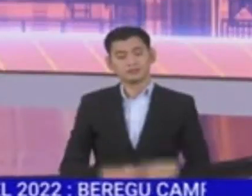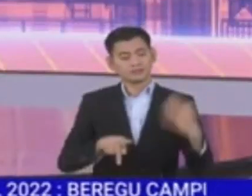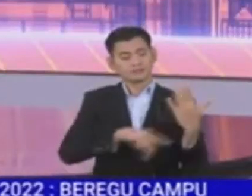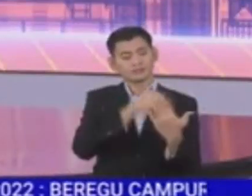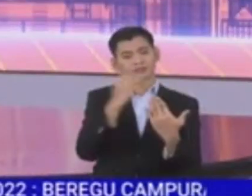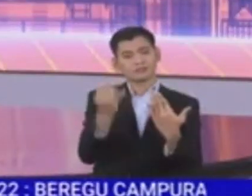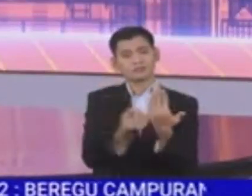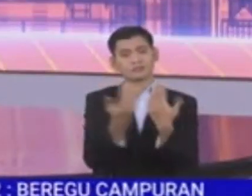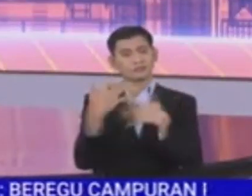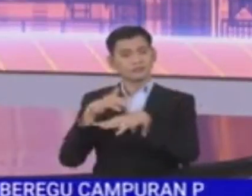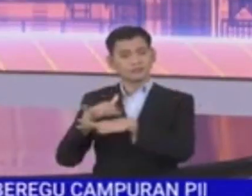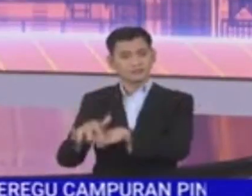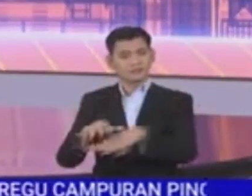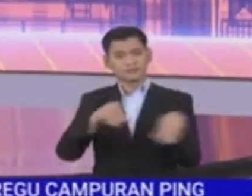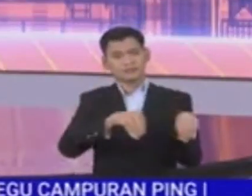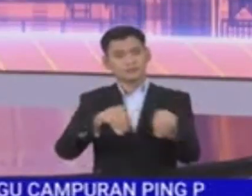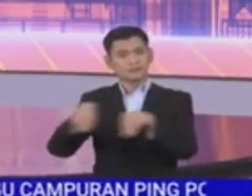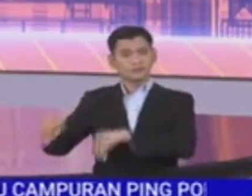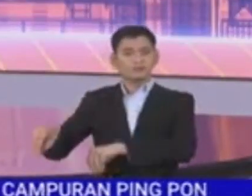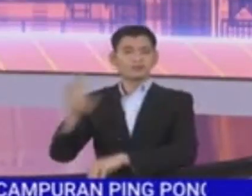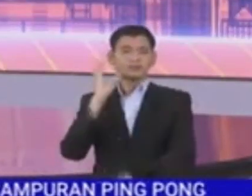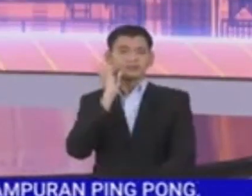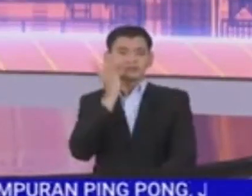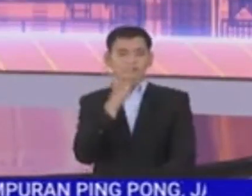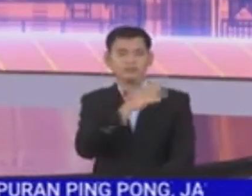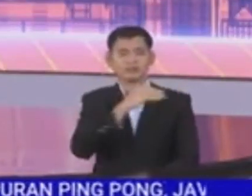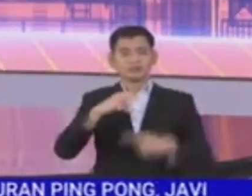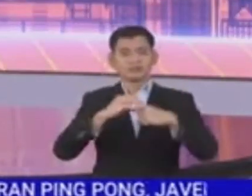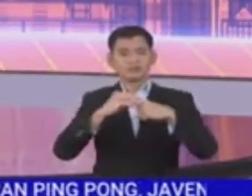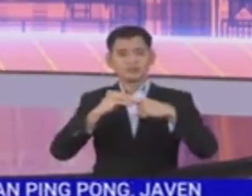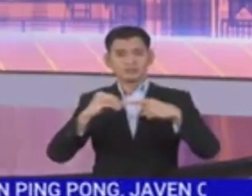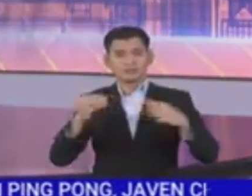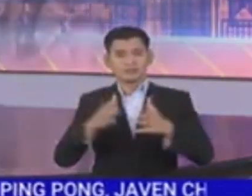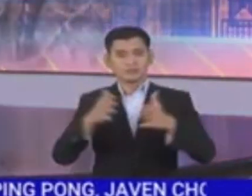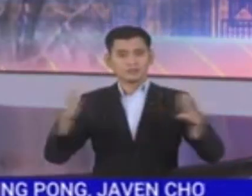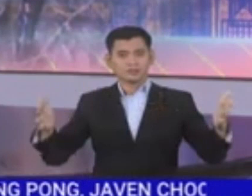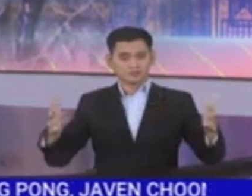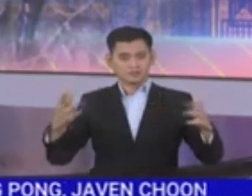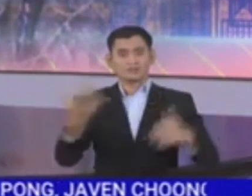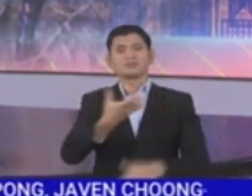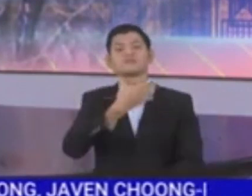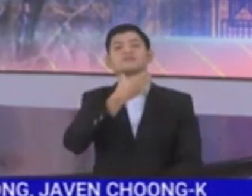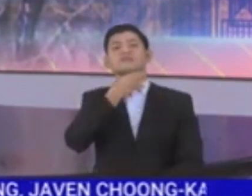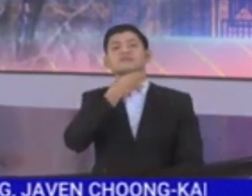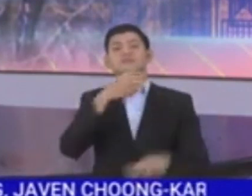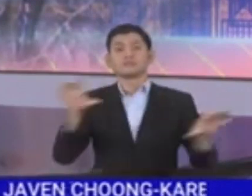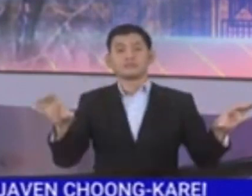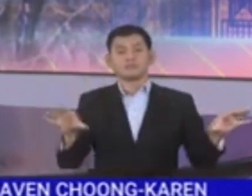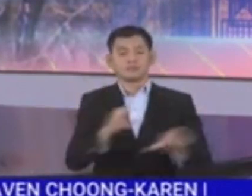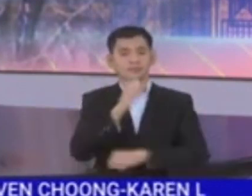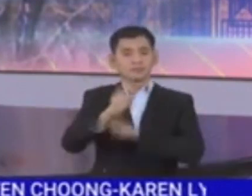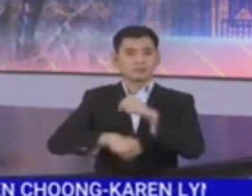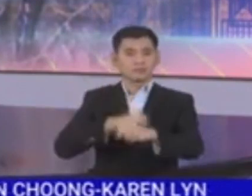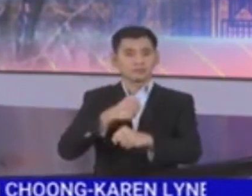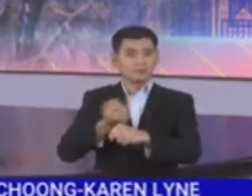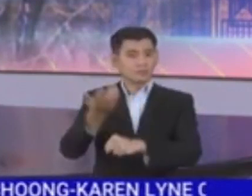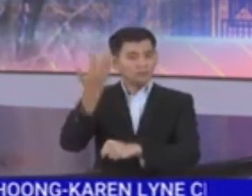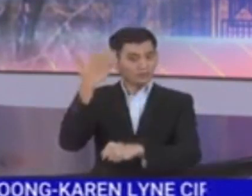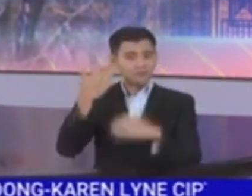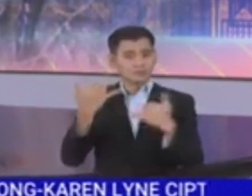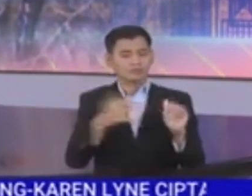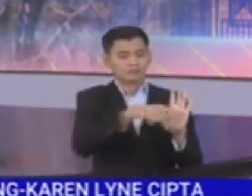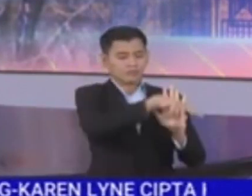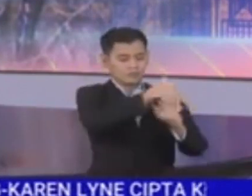Projek integrasi penanaman padi dan ternakan udang galah di Perak yang mula diperkenalkan tahun lalu kini dipamerkan pada Maha